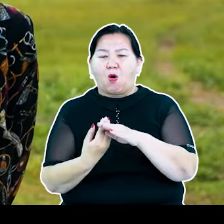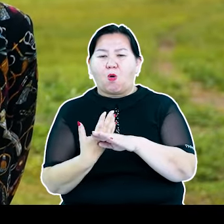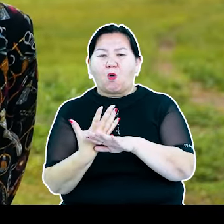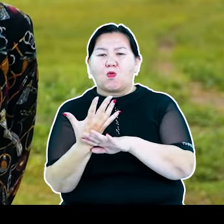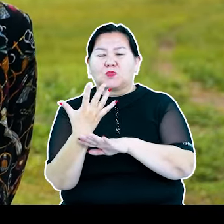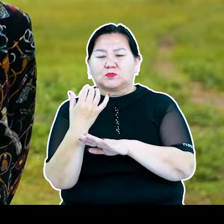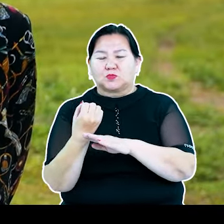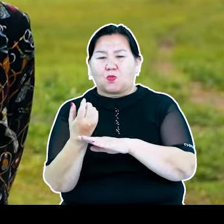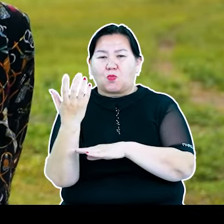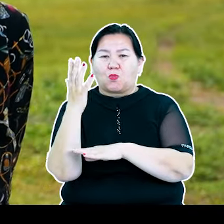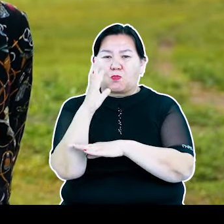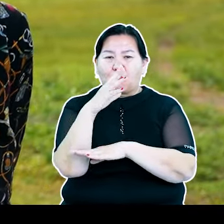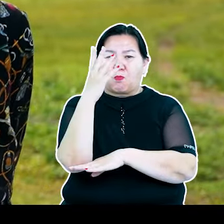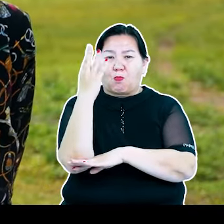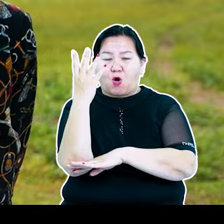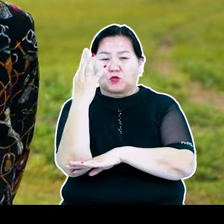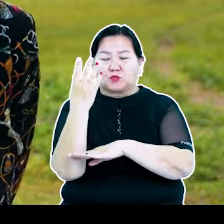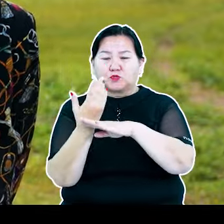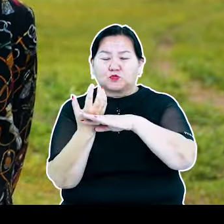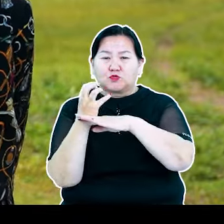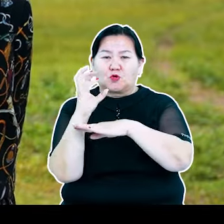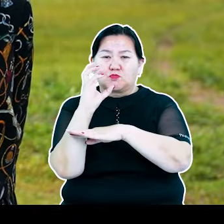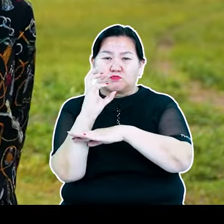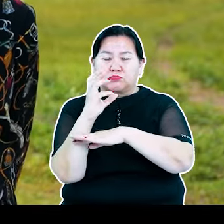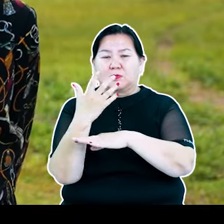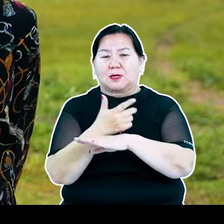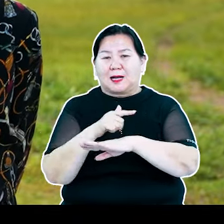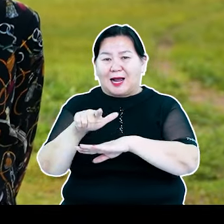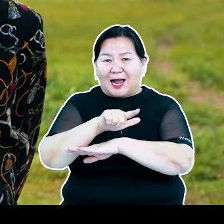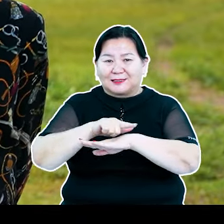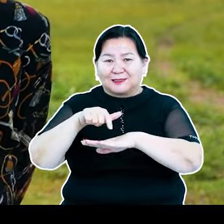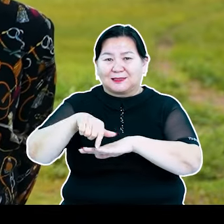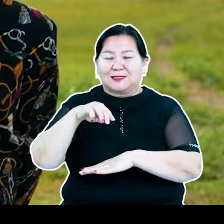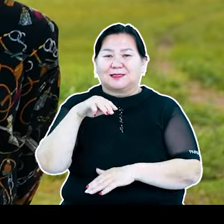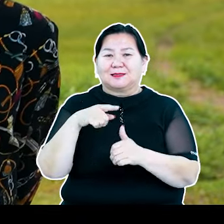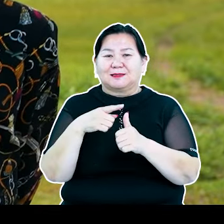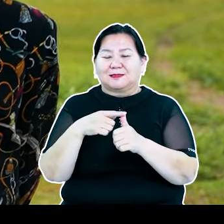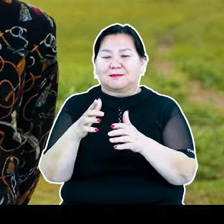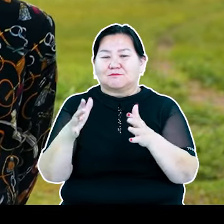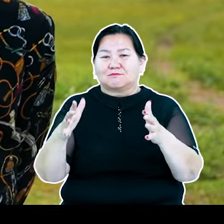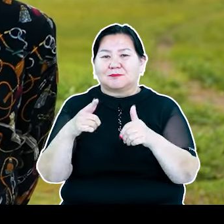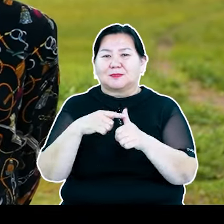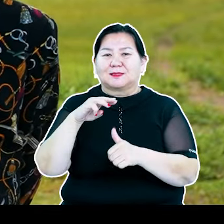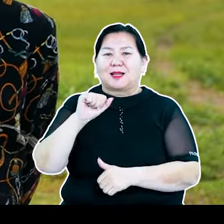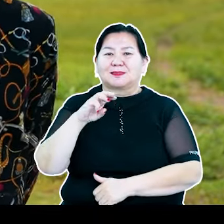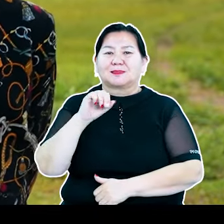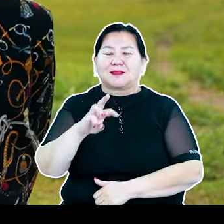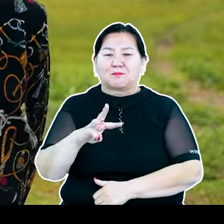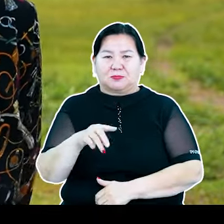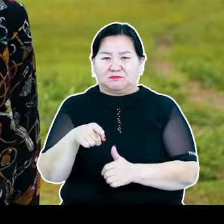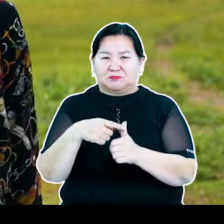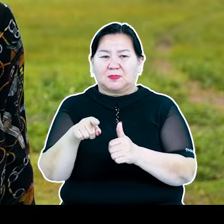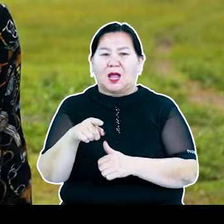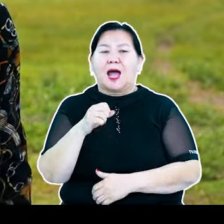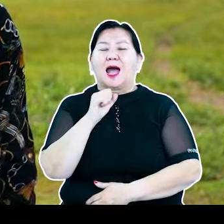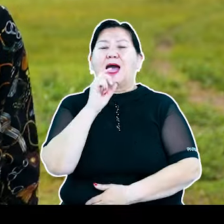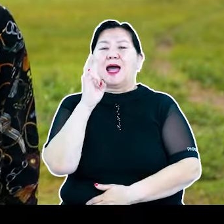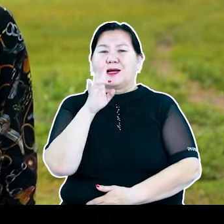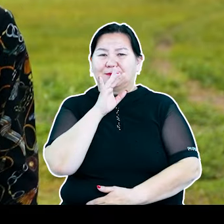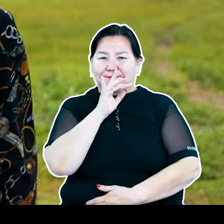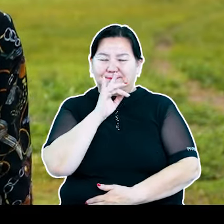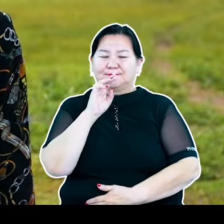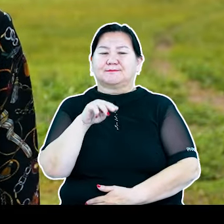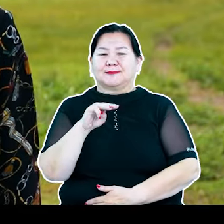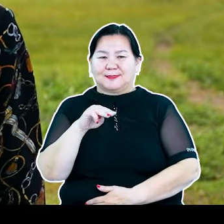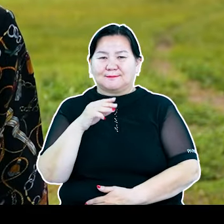сургамл ихтэй, мод бот ихтэй тийм газрыг л хилээд байгаа юм шүү дээ миний хоёрхоо. Аа,